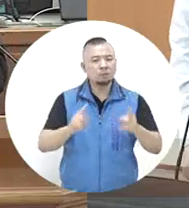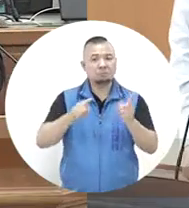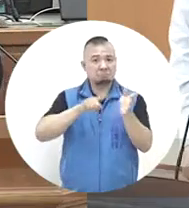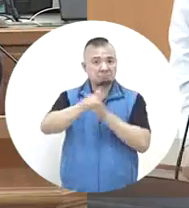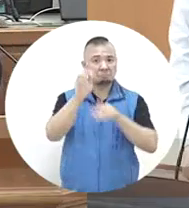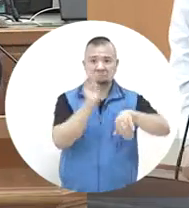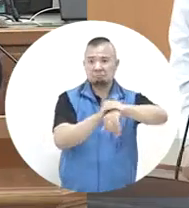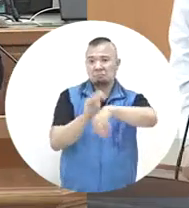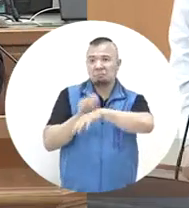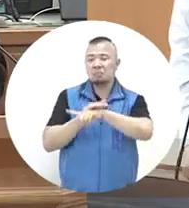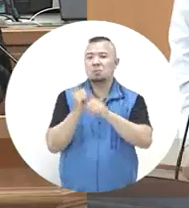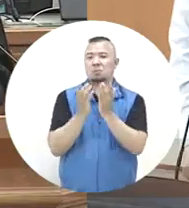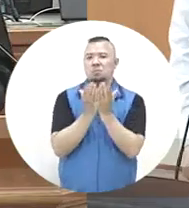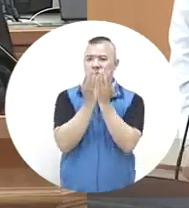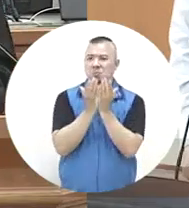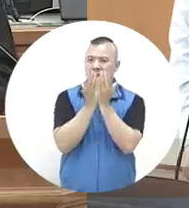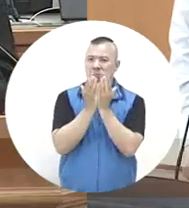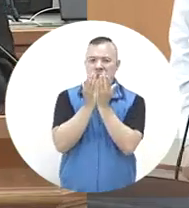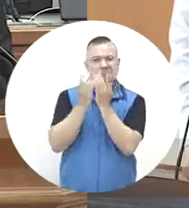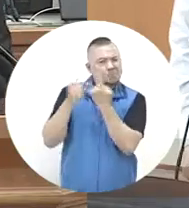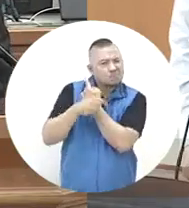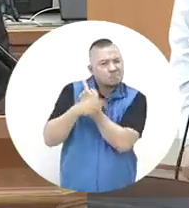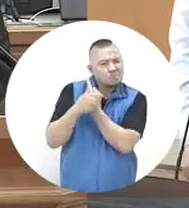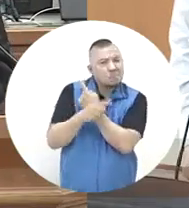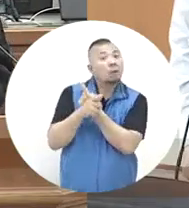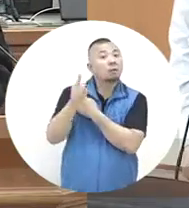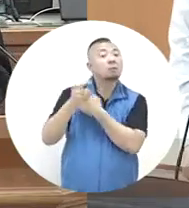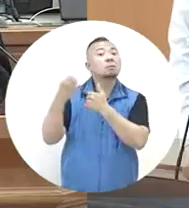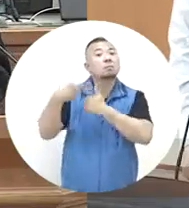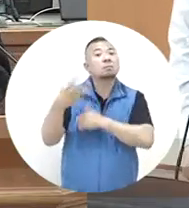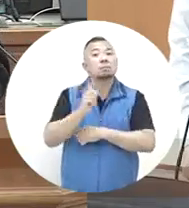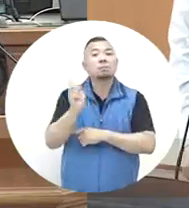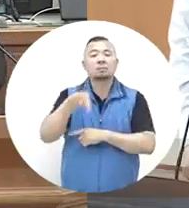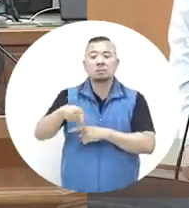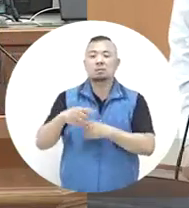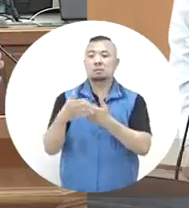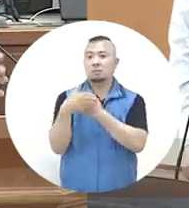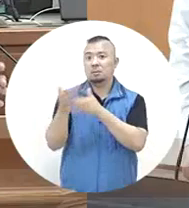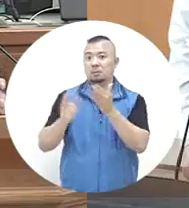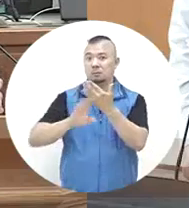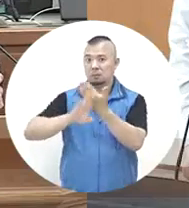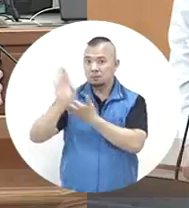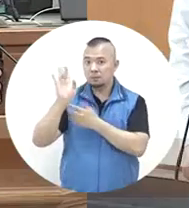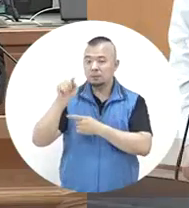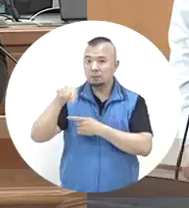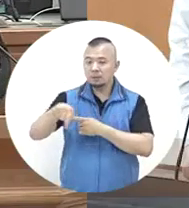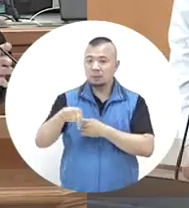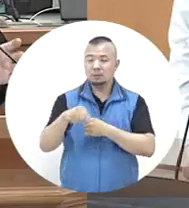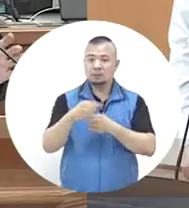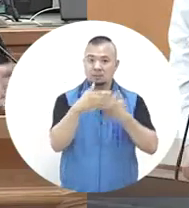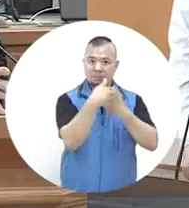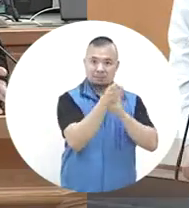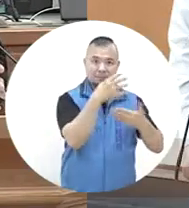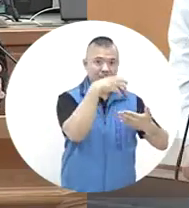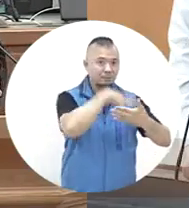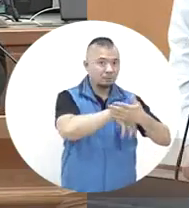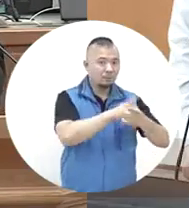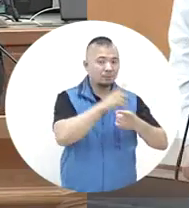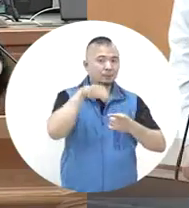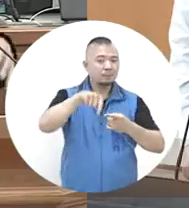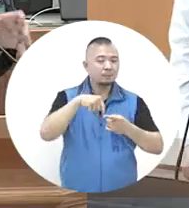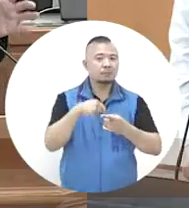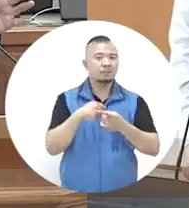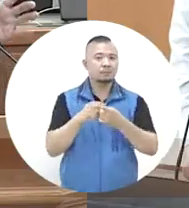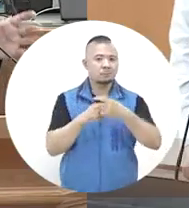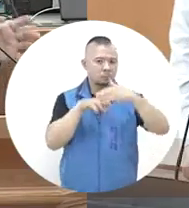们有一致性的一个想法，室外的干燥储存跟室内的干燥储存的比较性上，他